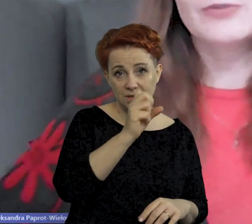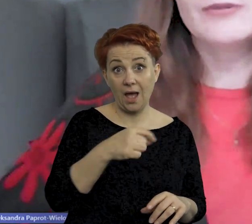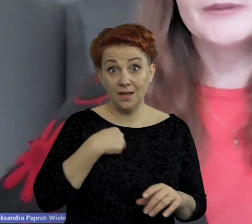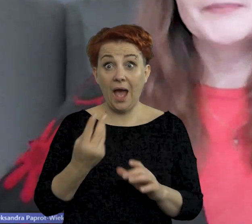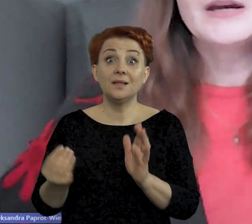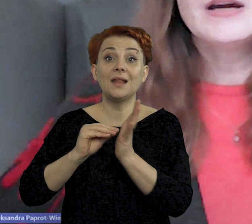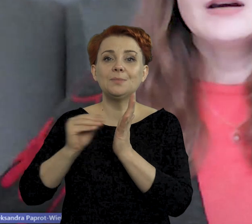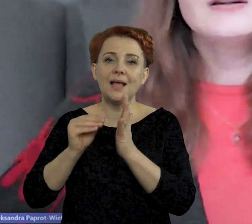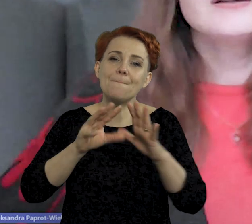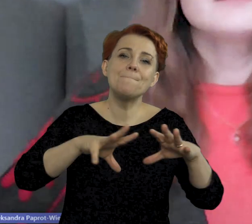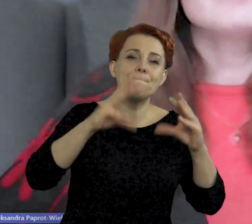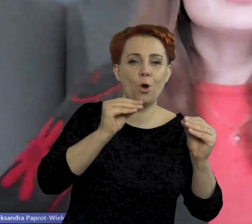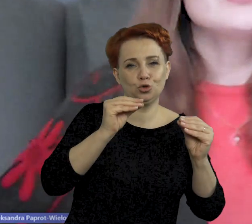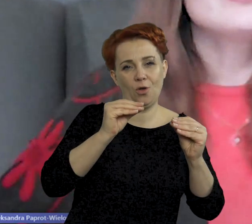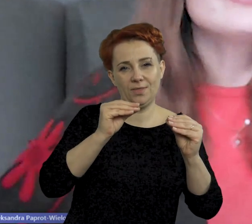napisać przedmowę.